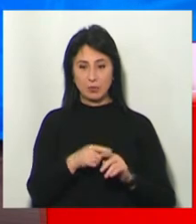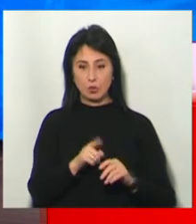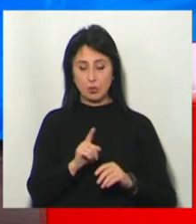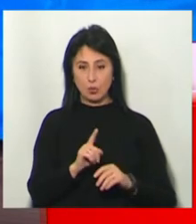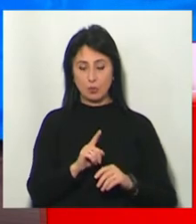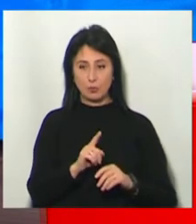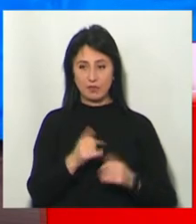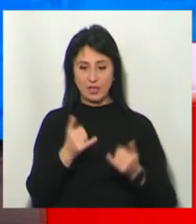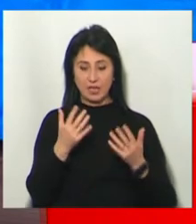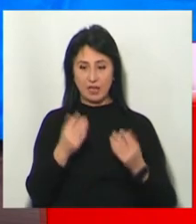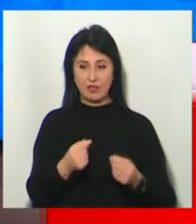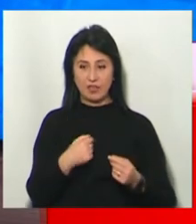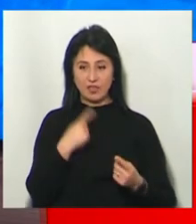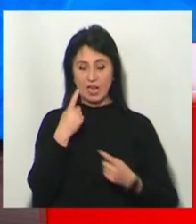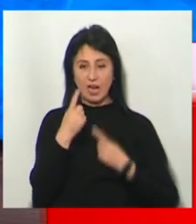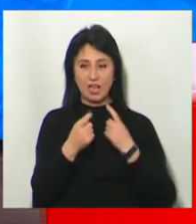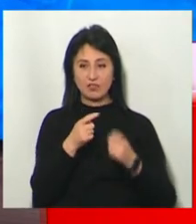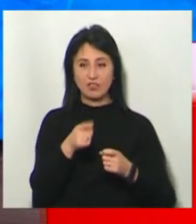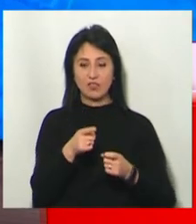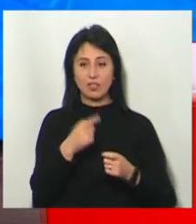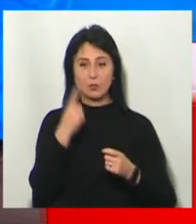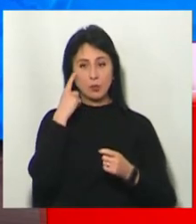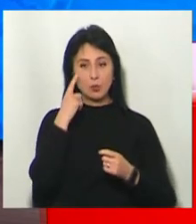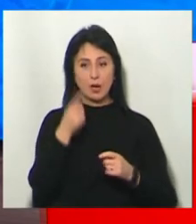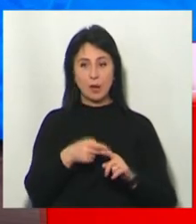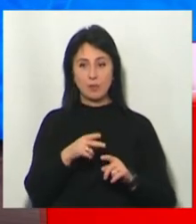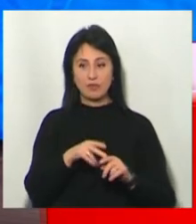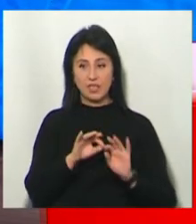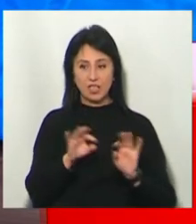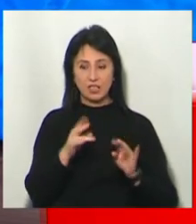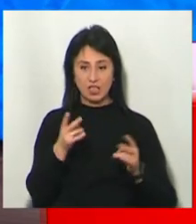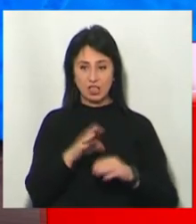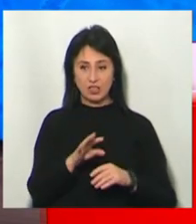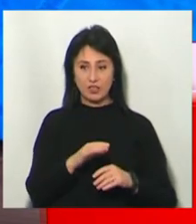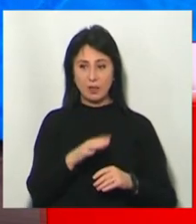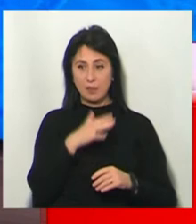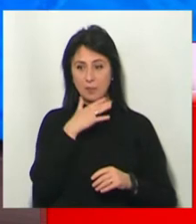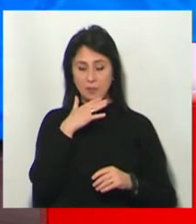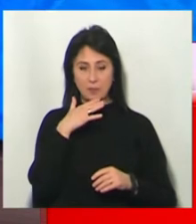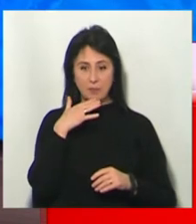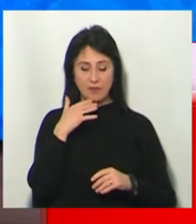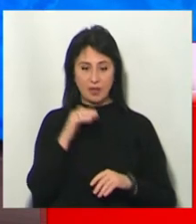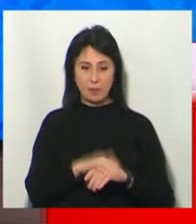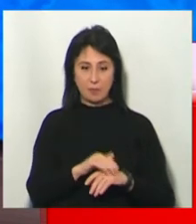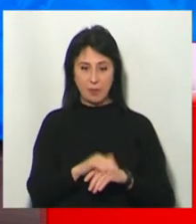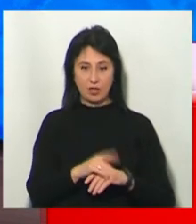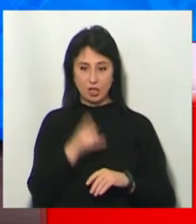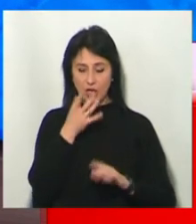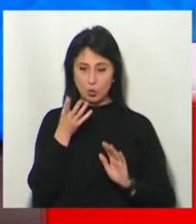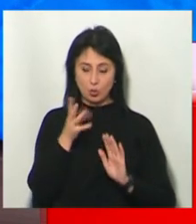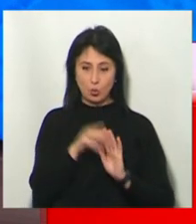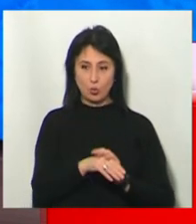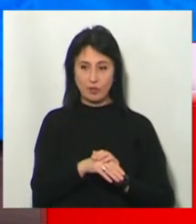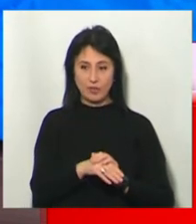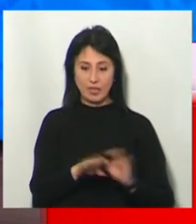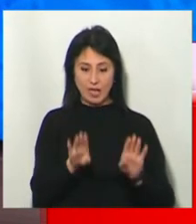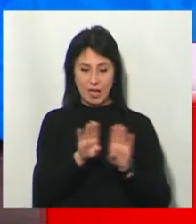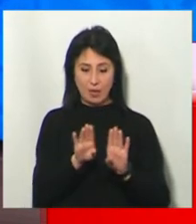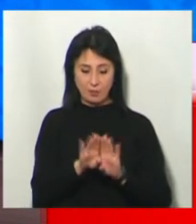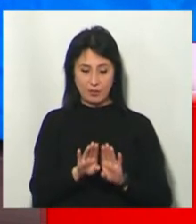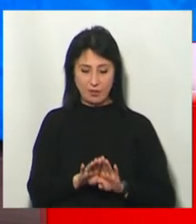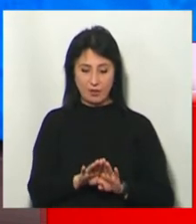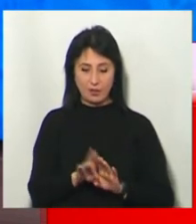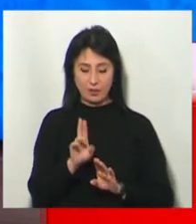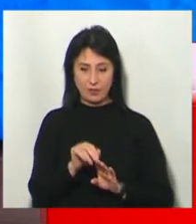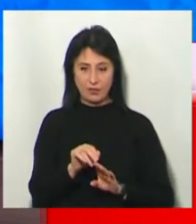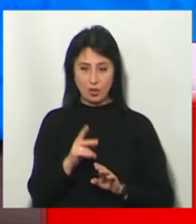რომ დღევანდელი გადაცემიდან თქვენ ფიქრობ ამის ახსნა არ გჭირდებათ, ბევრი ფაქტორი ერთდროულად ემთხვევა